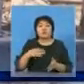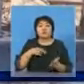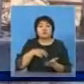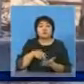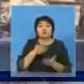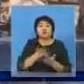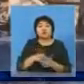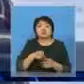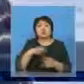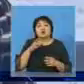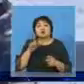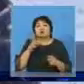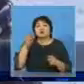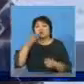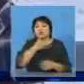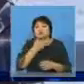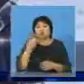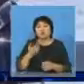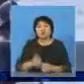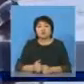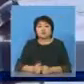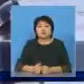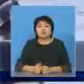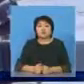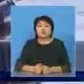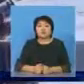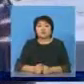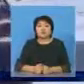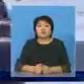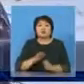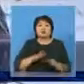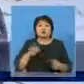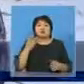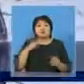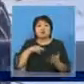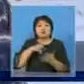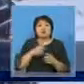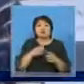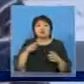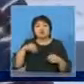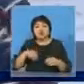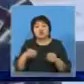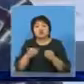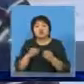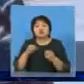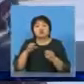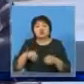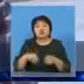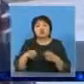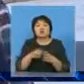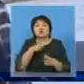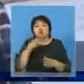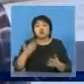пешеходных переходах, да, потому что нет освещения. И там дети все поднимаются, вот с дач, все, там район у нас очень